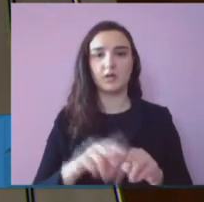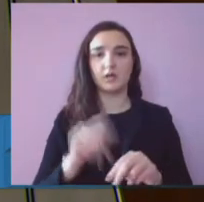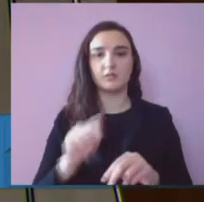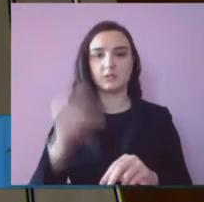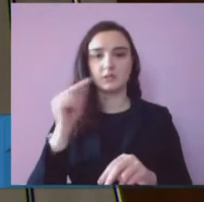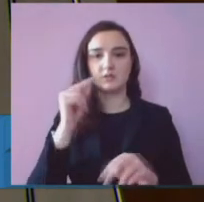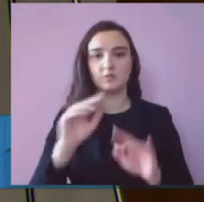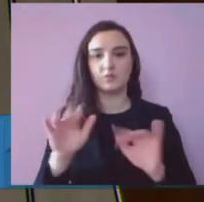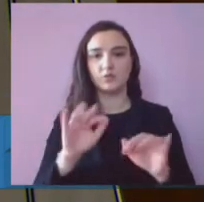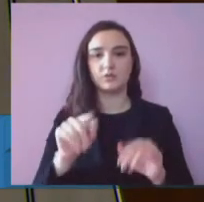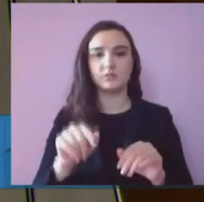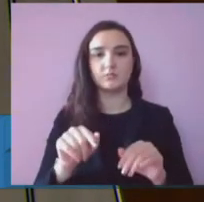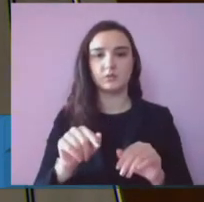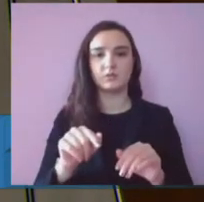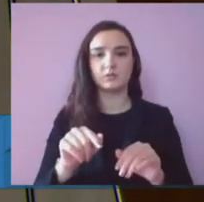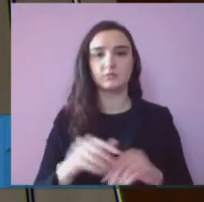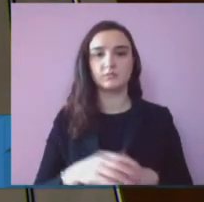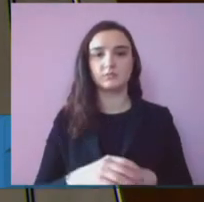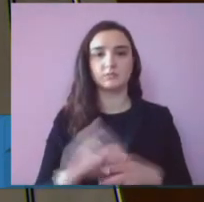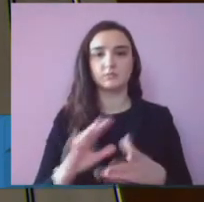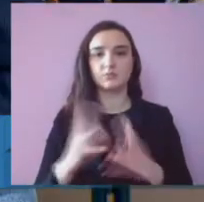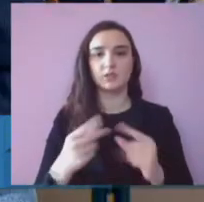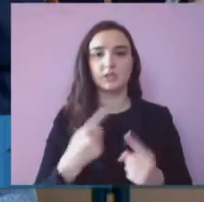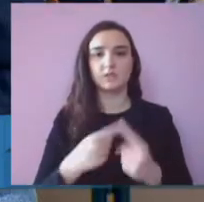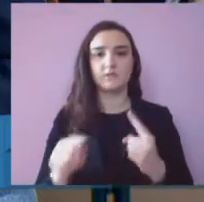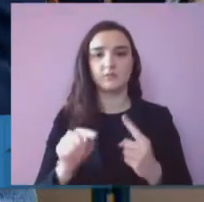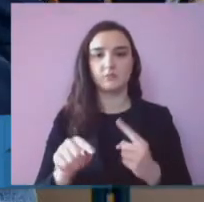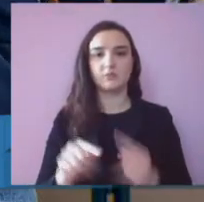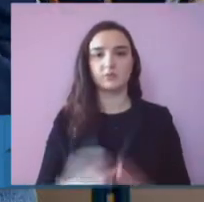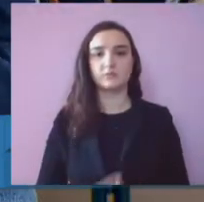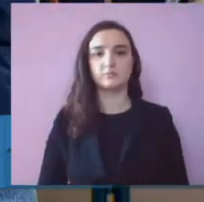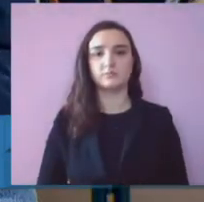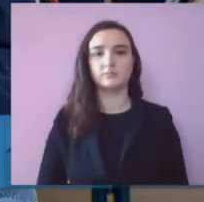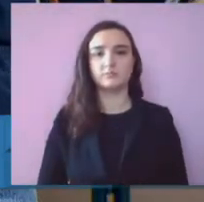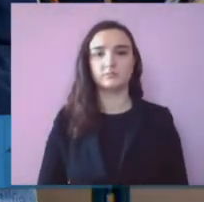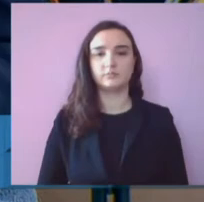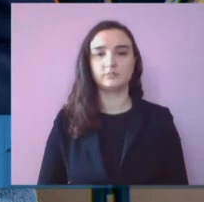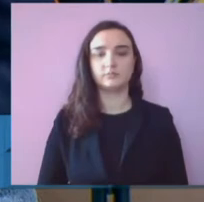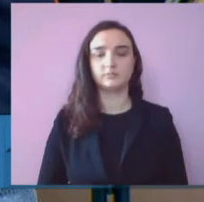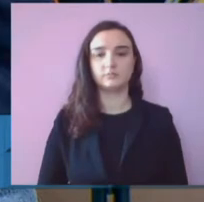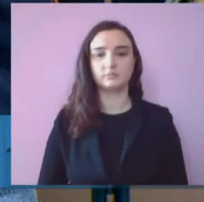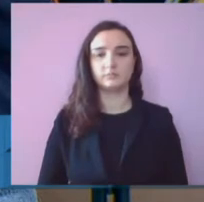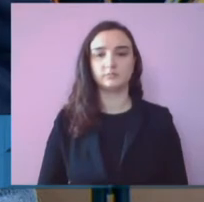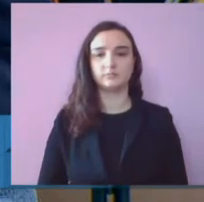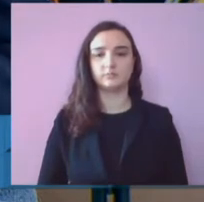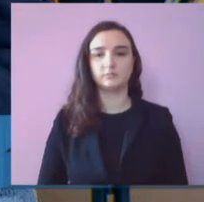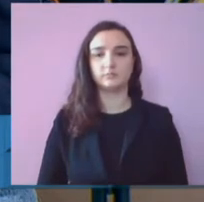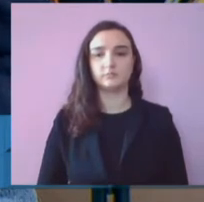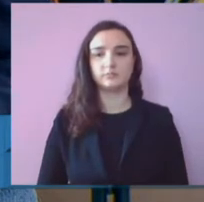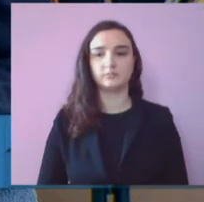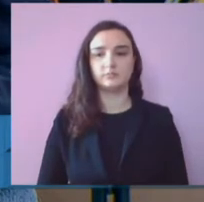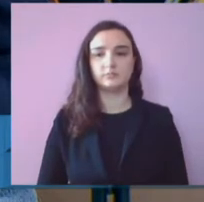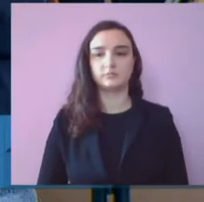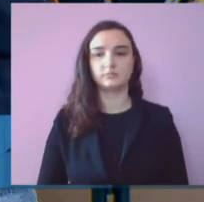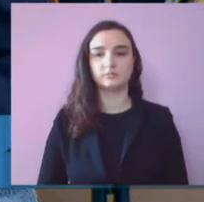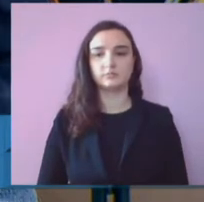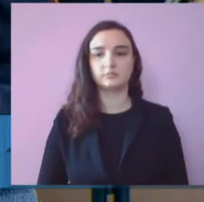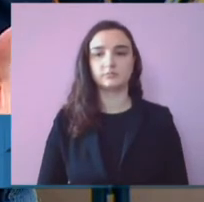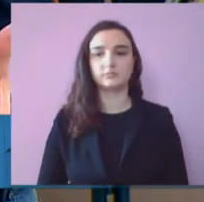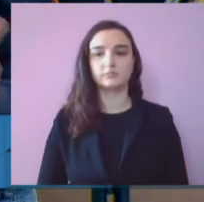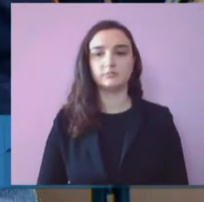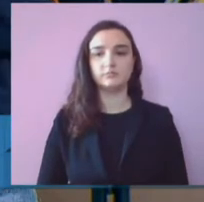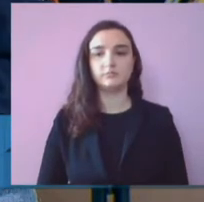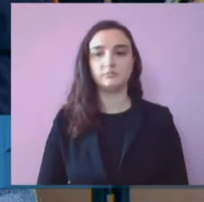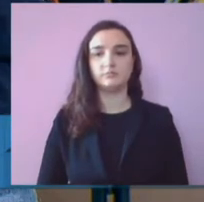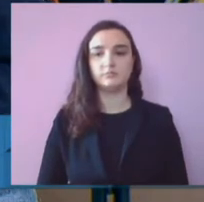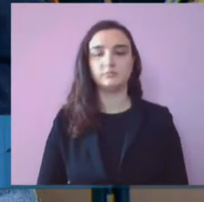პროცესმაც განსხვავებული შტრიხები შეიძინა. დიახ. ერთი ეგ ფენომენი, ხომ, აქედან გამომდინარე, თქვათ, აი შვილი